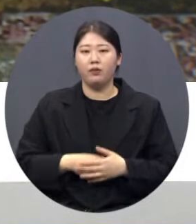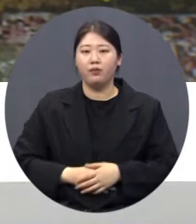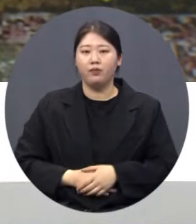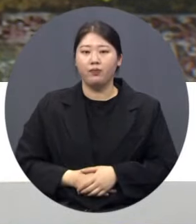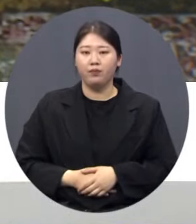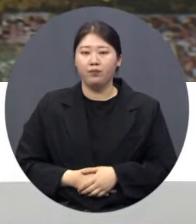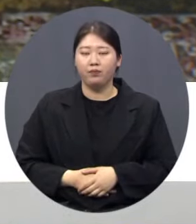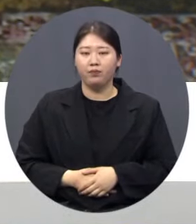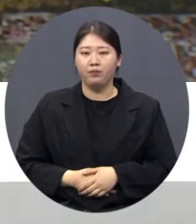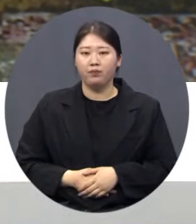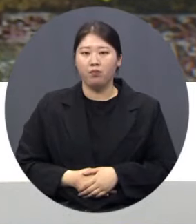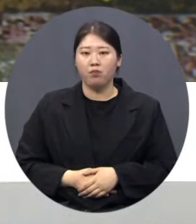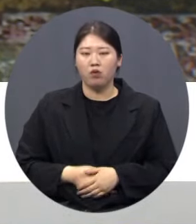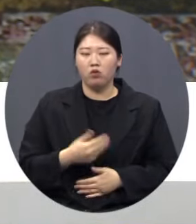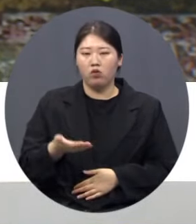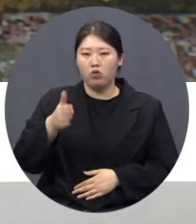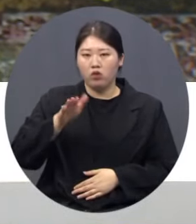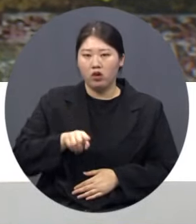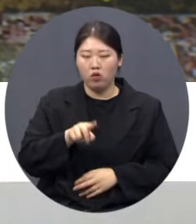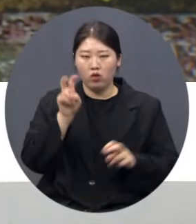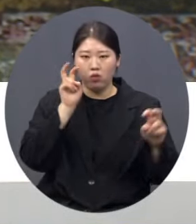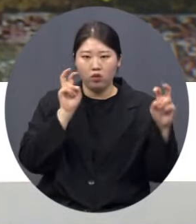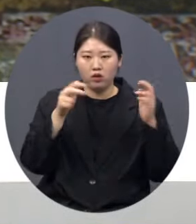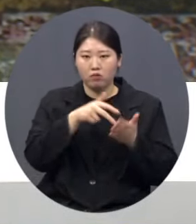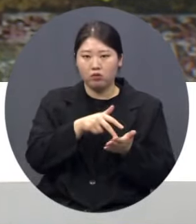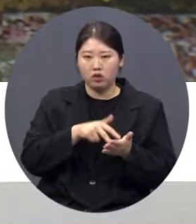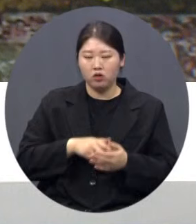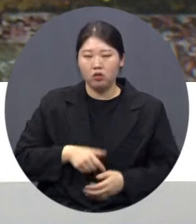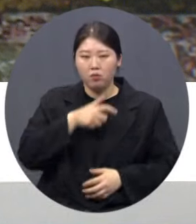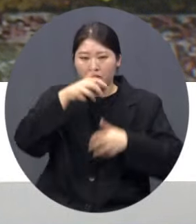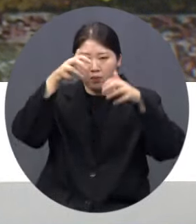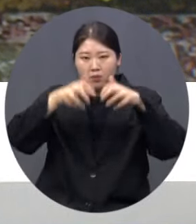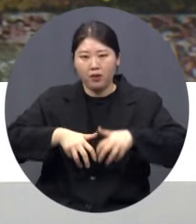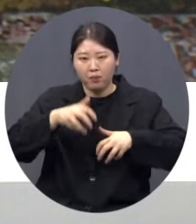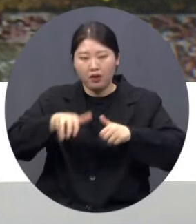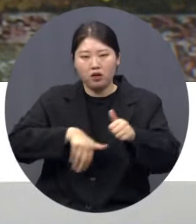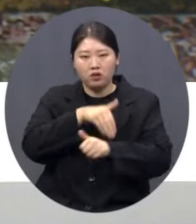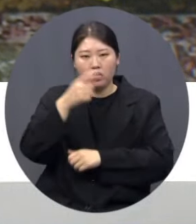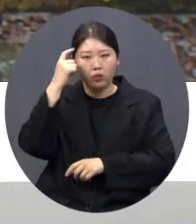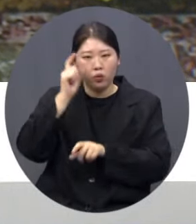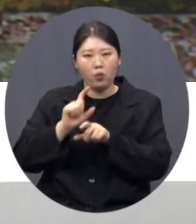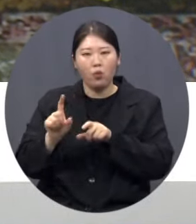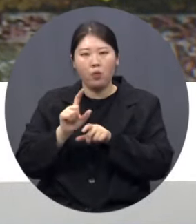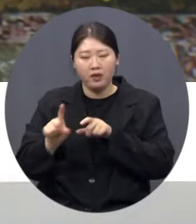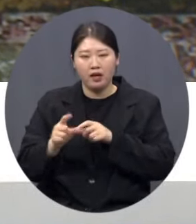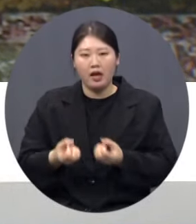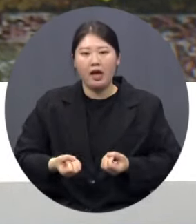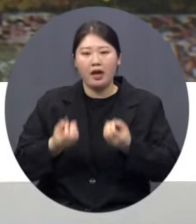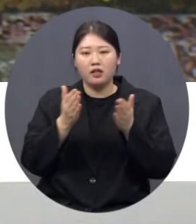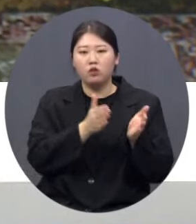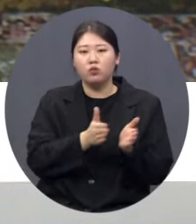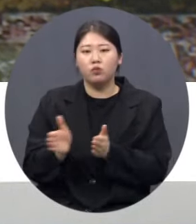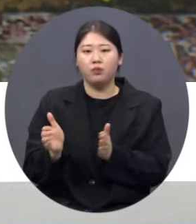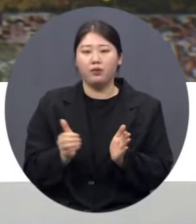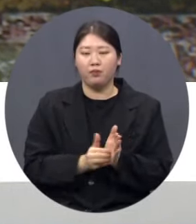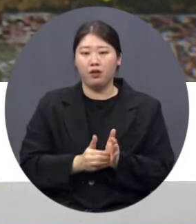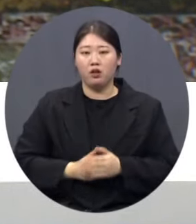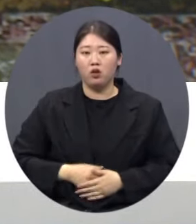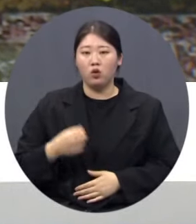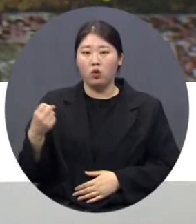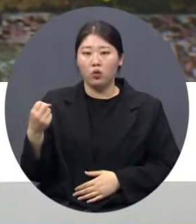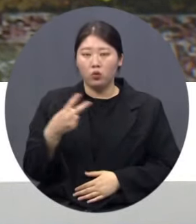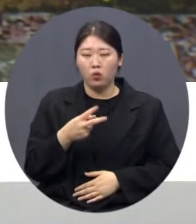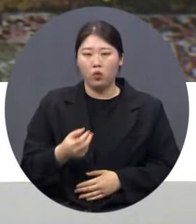밝혔는데요 아 그런데 해당 업체측은 우천 상황까지 고려한 행사일정을 준비했습니다 또한